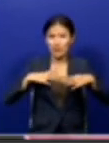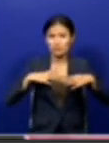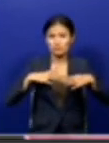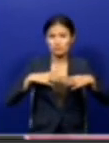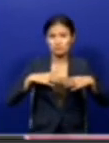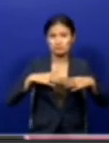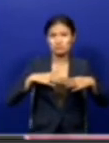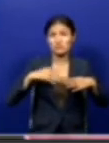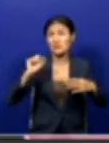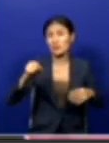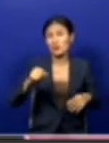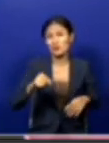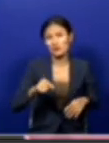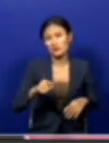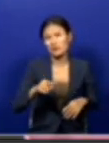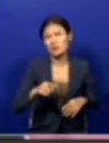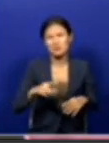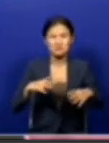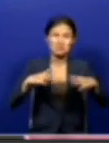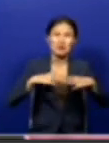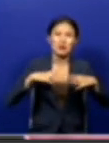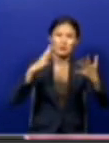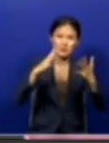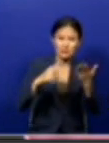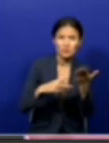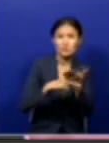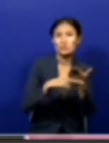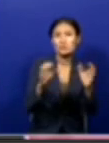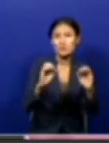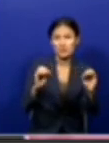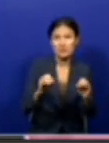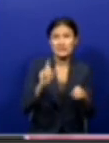อกมันเดินครับก็คงฝากไว้นะครับแล้วก็อีกหลายสิ่